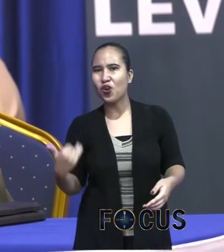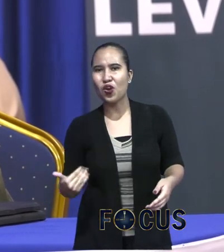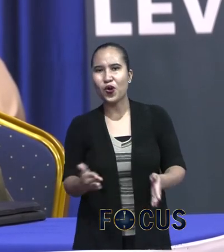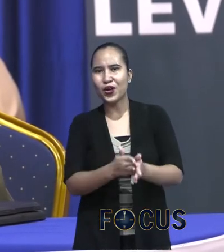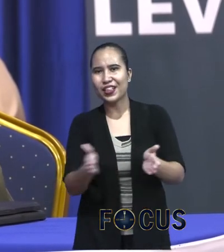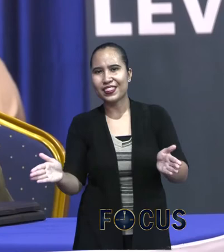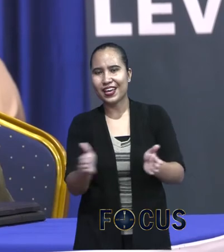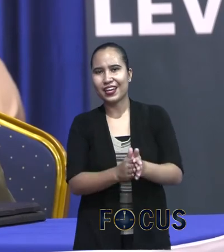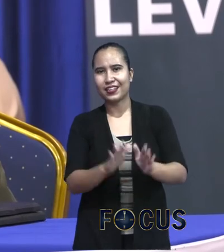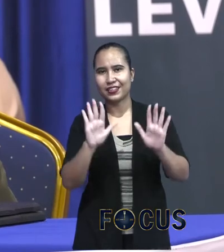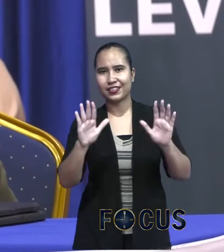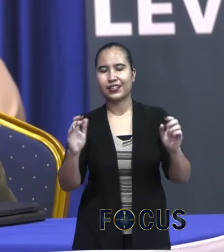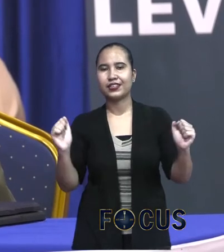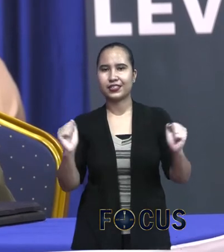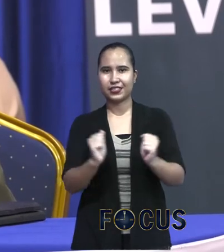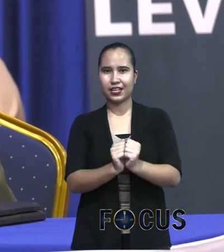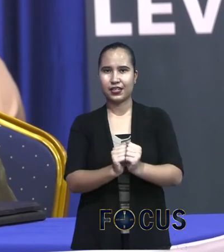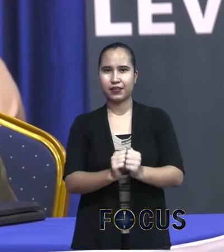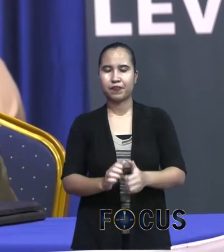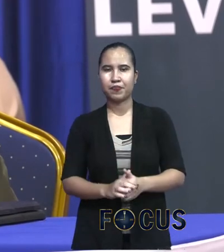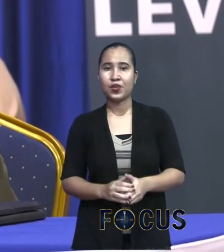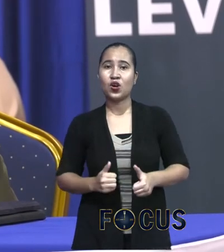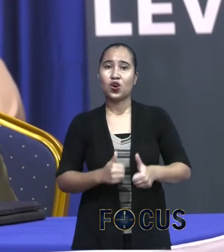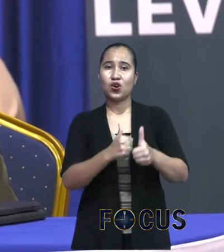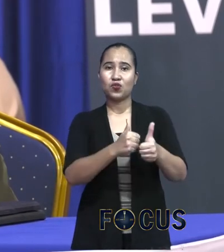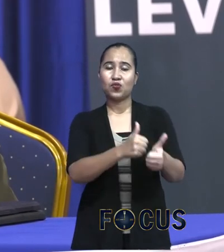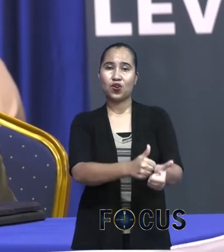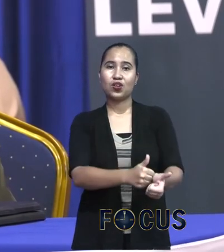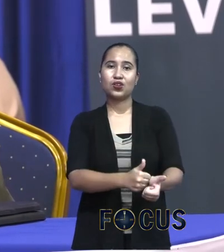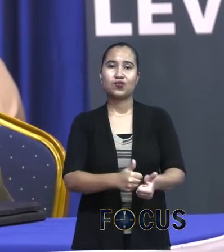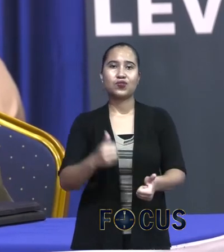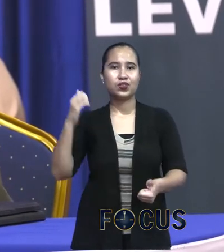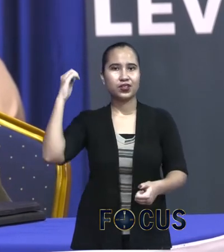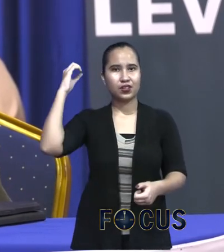De impact van de grondstoffencrisis